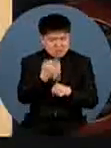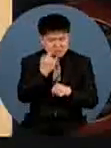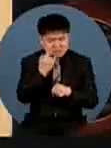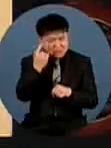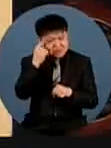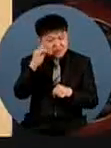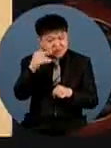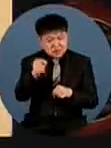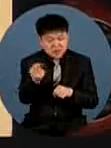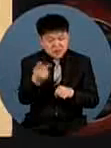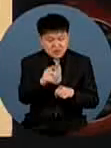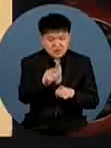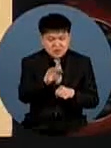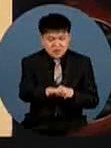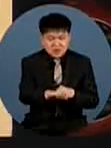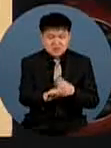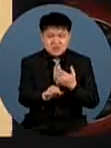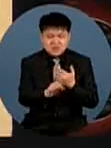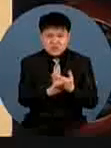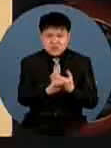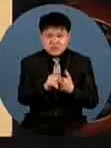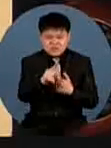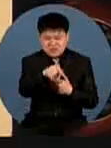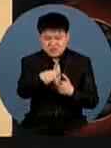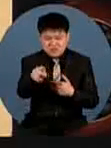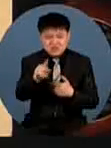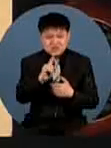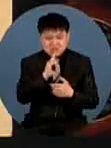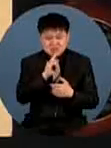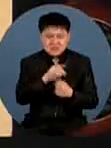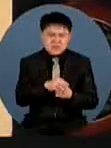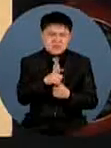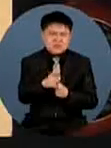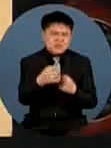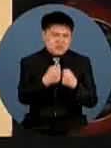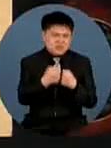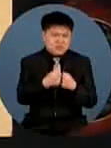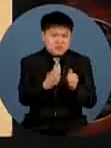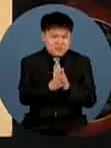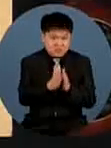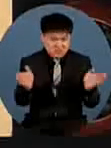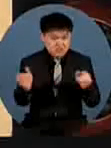때문에 붙이는 수가 좋습니다. 여기서 불꽃이 튀는데요.